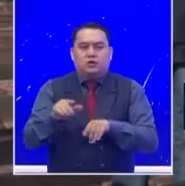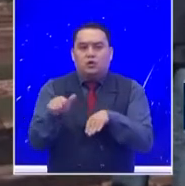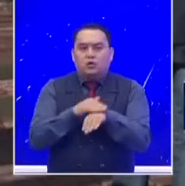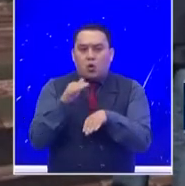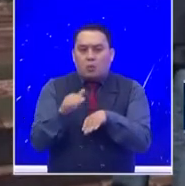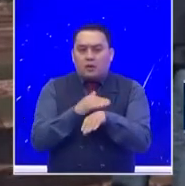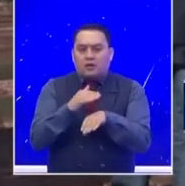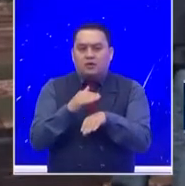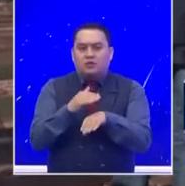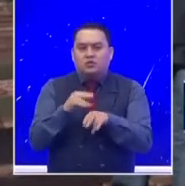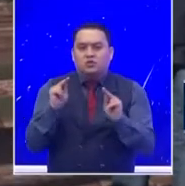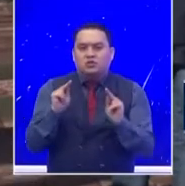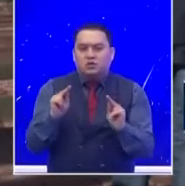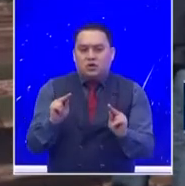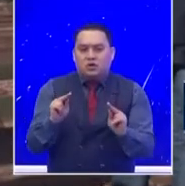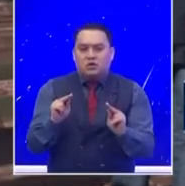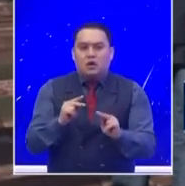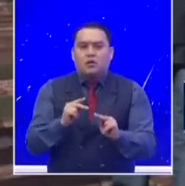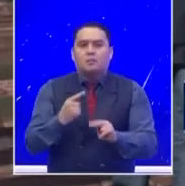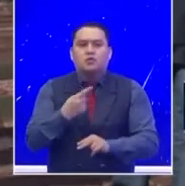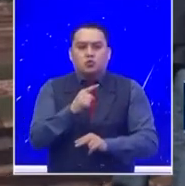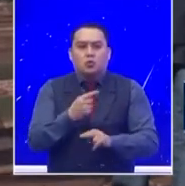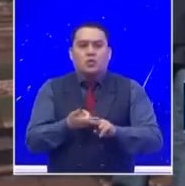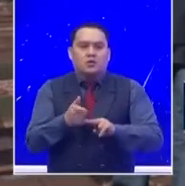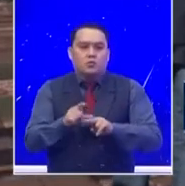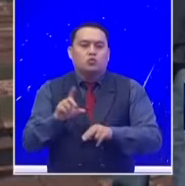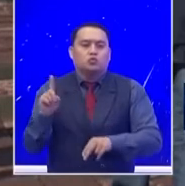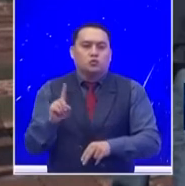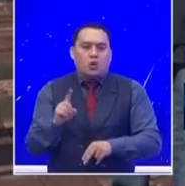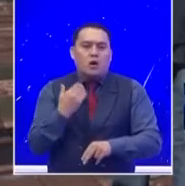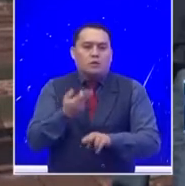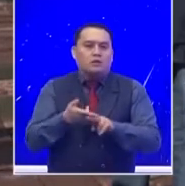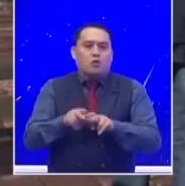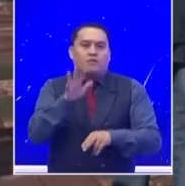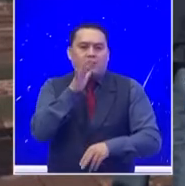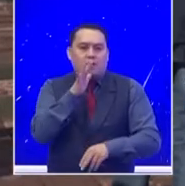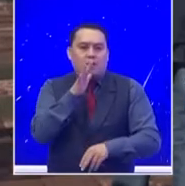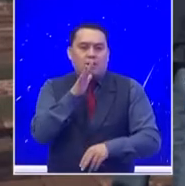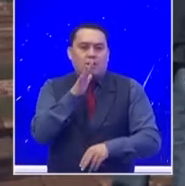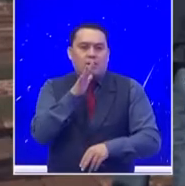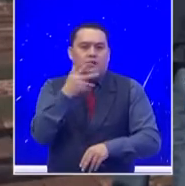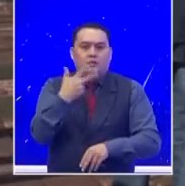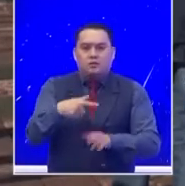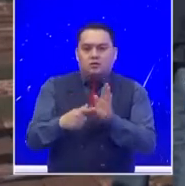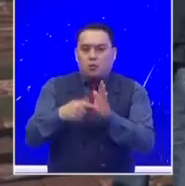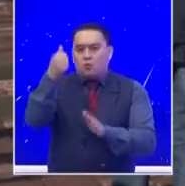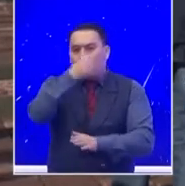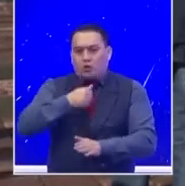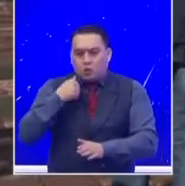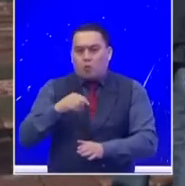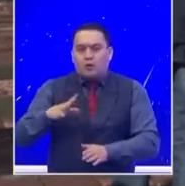добрые, отзывчивые. Почему? Потому что именно в тот период, в 1937 году,